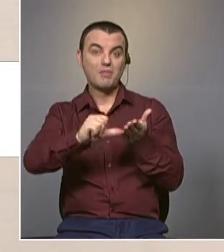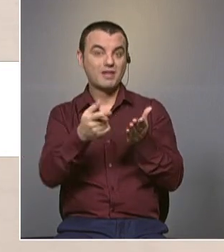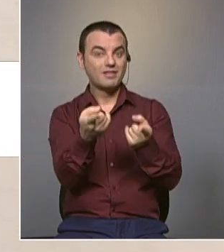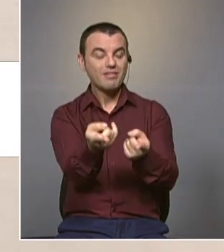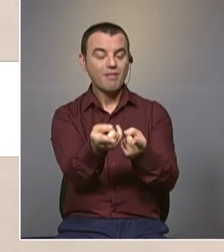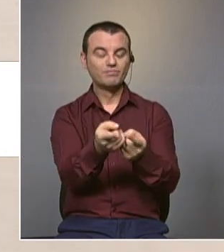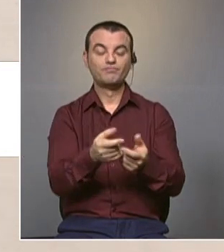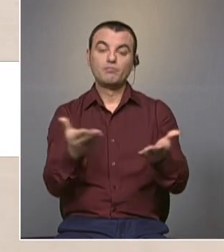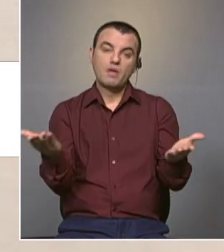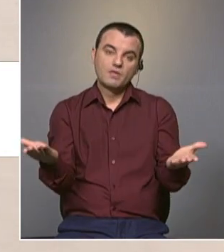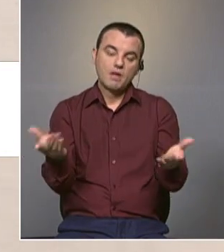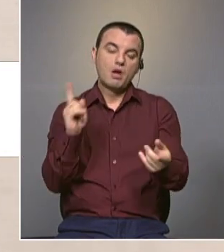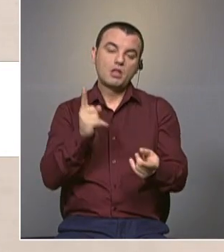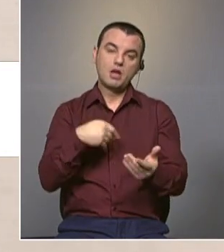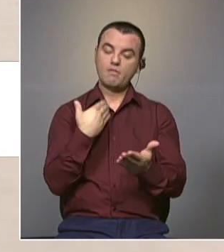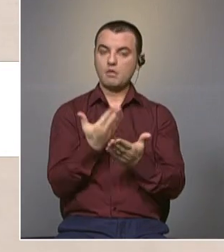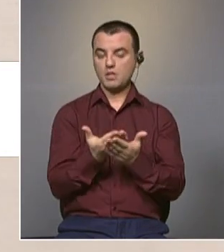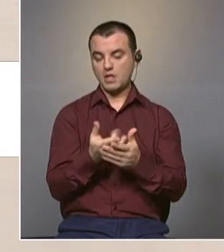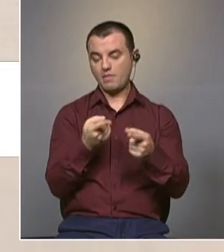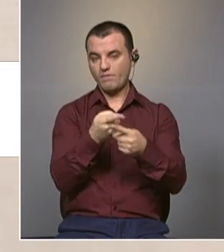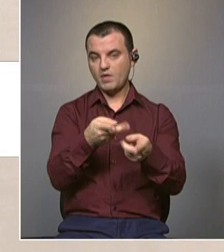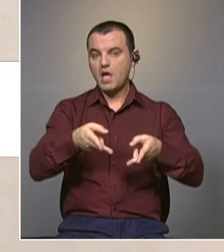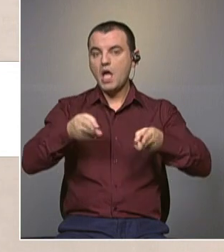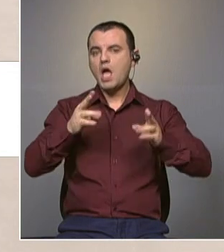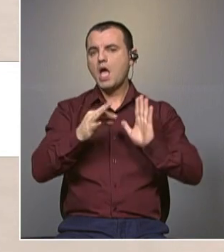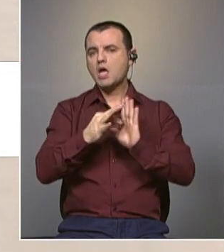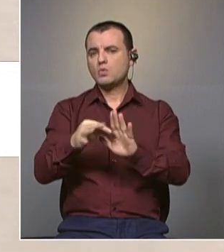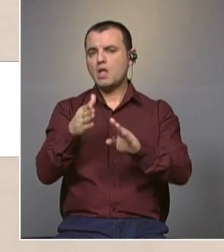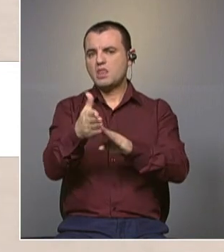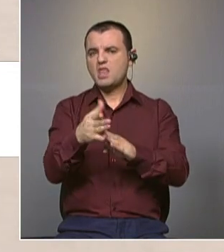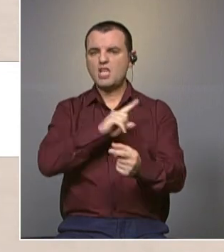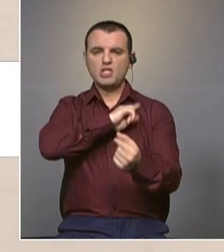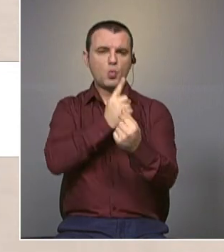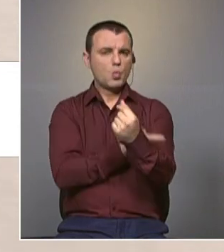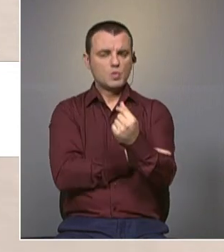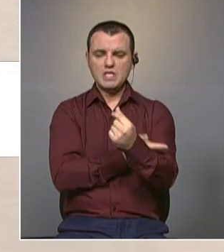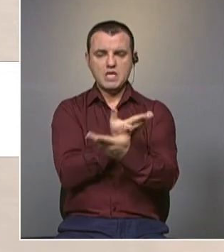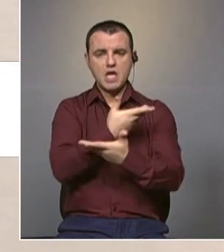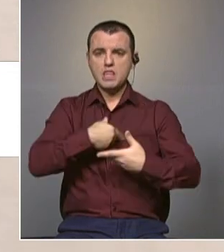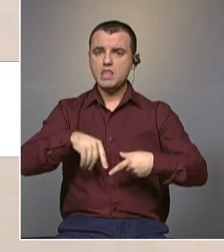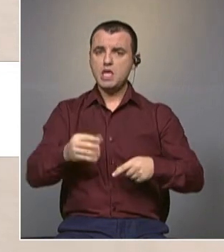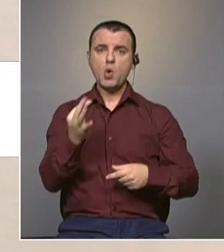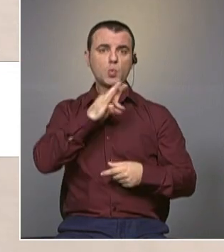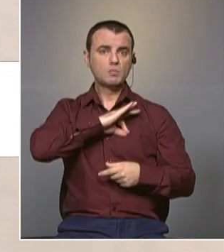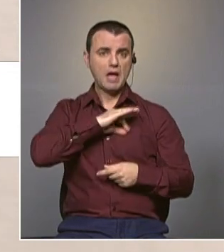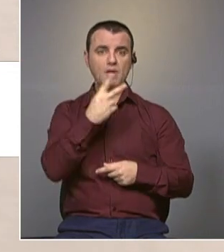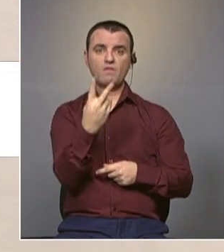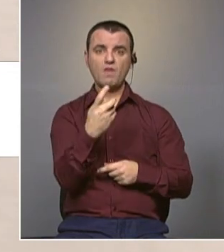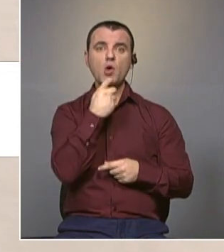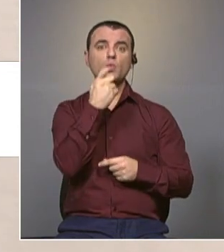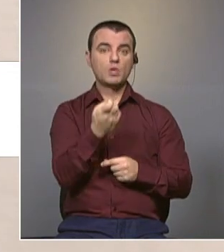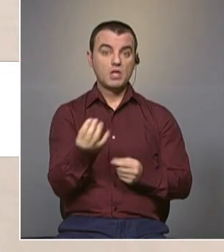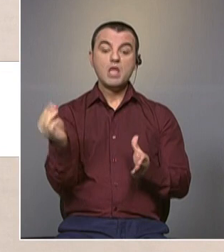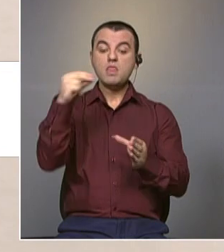все пак трябва да признаем, че в резултат на тези усилия ние успяхме в тези две години да включим и да